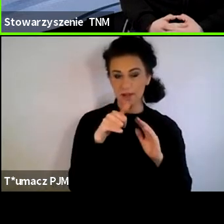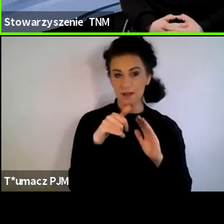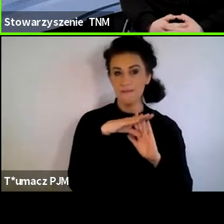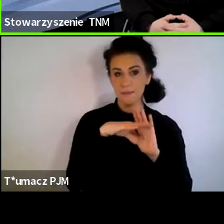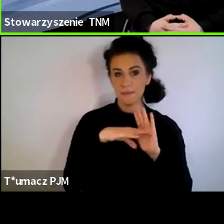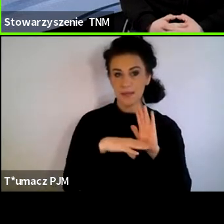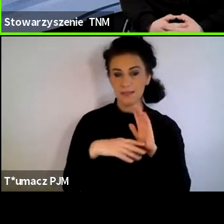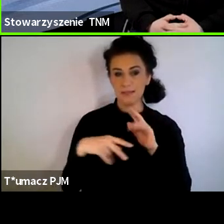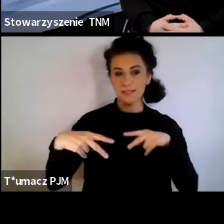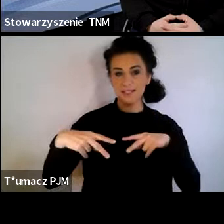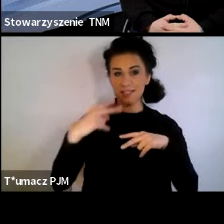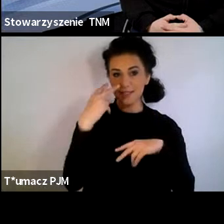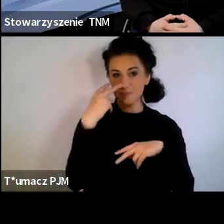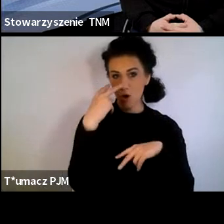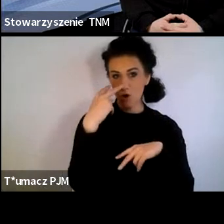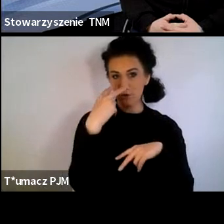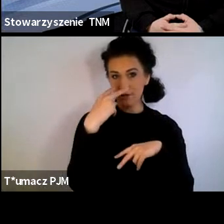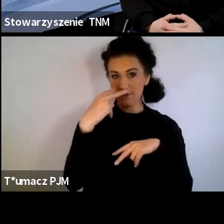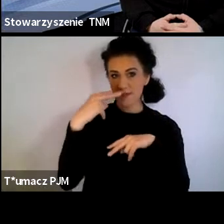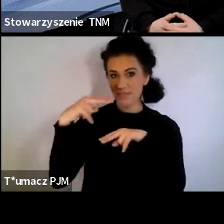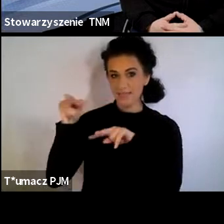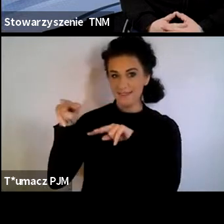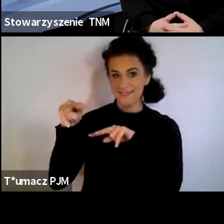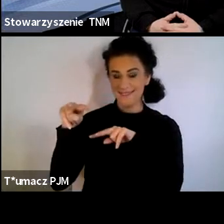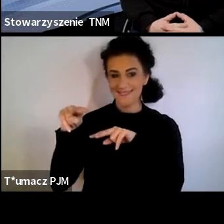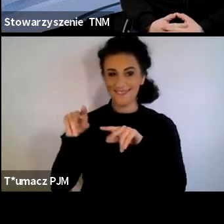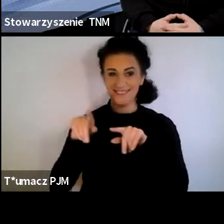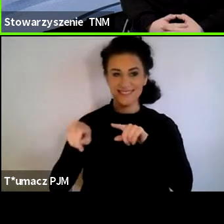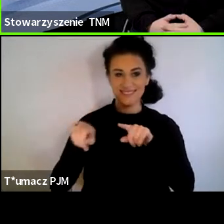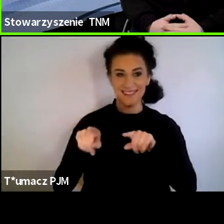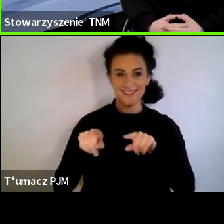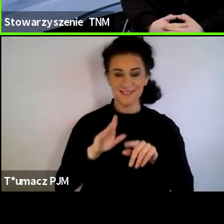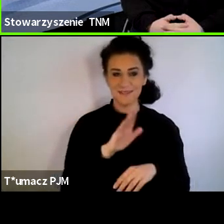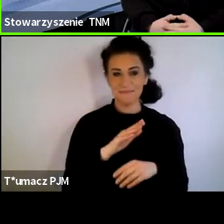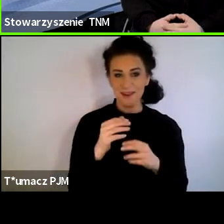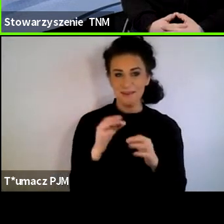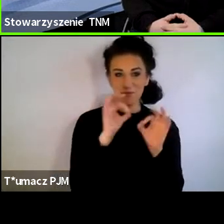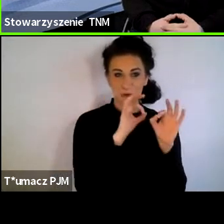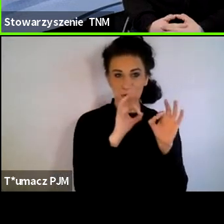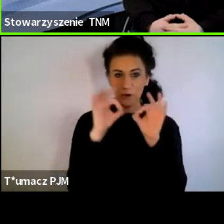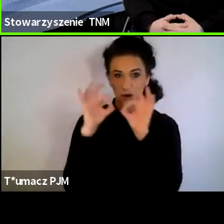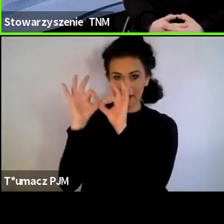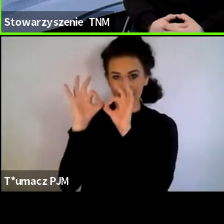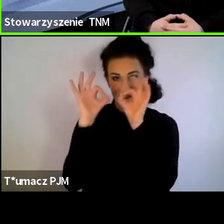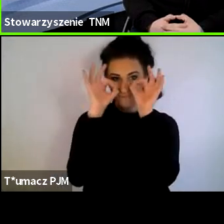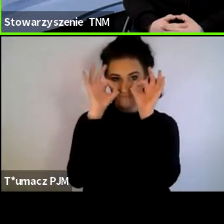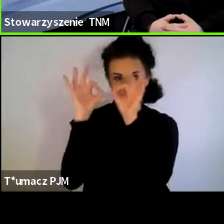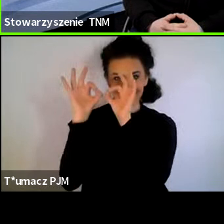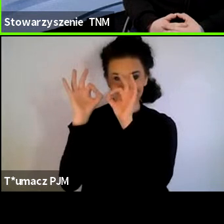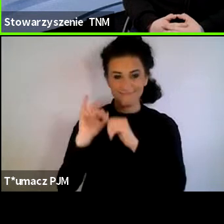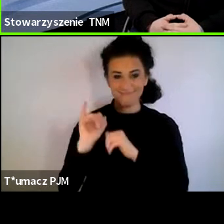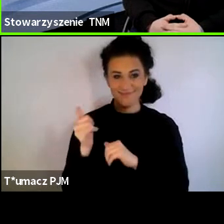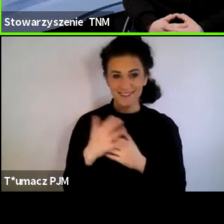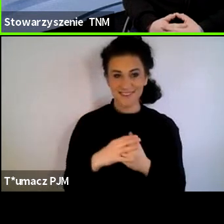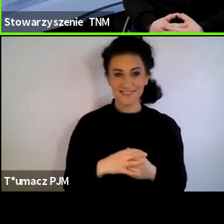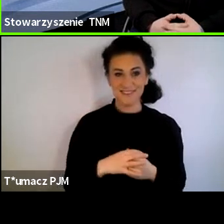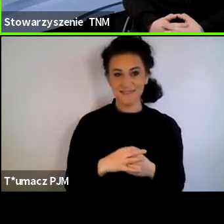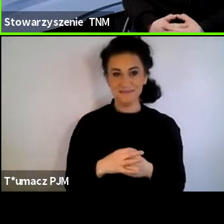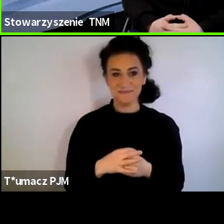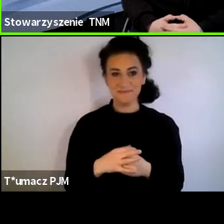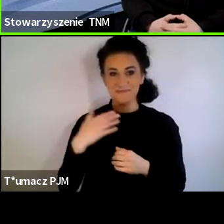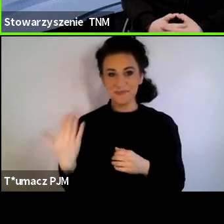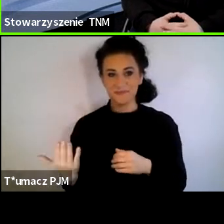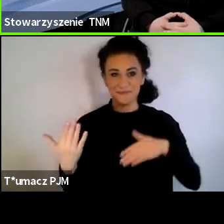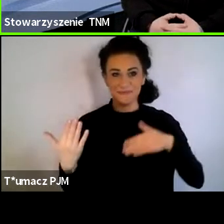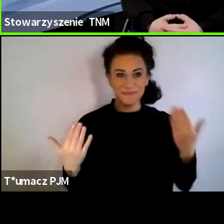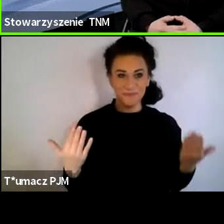znaczących spojrzeń. No, można, że, ale bardziej można na można takiego powiem. Wzroku dezaprobaty do drugiego dezaprobującego wysłać